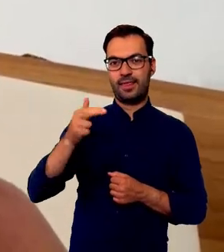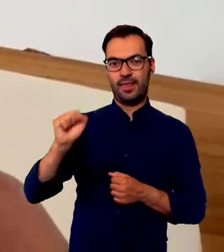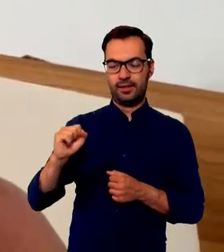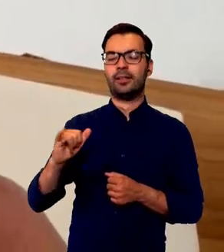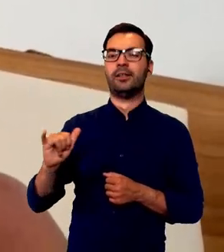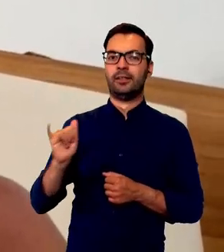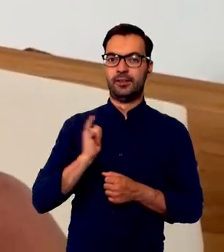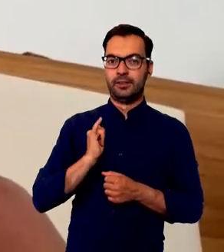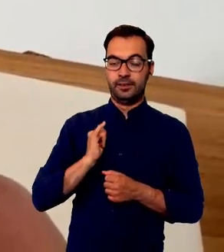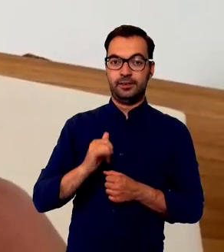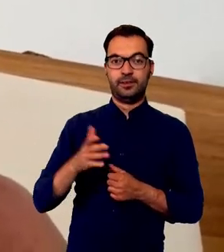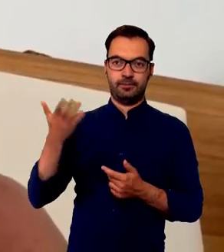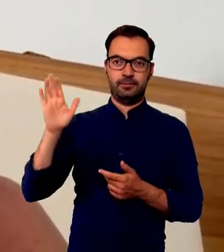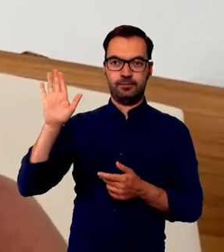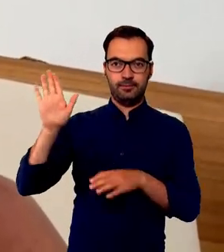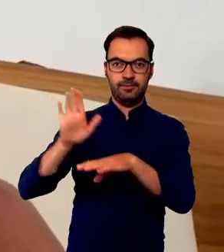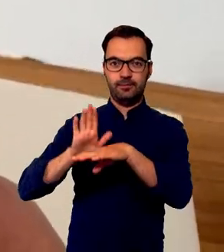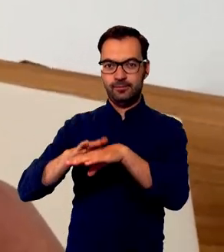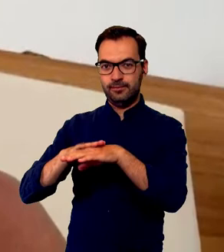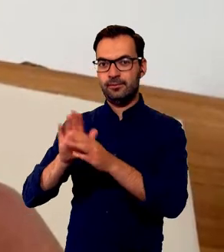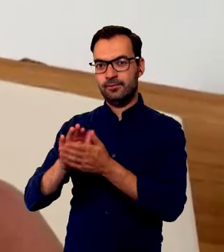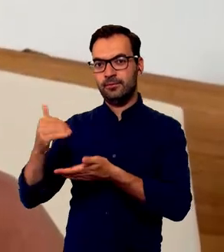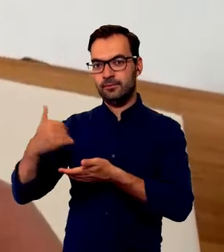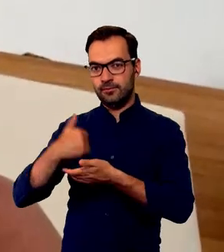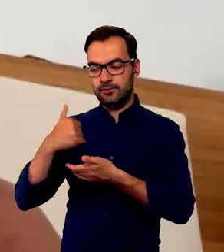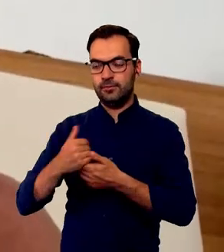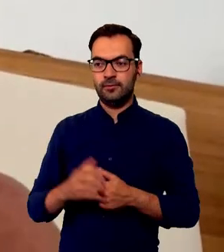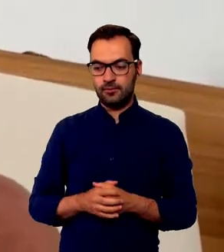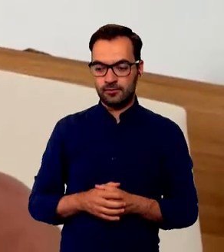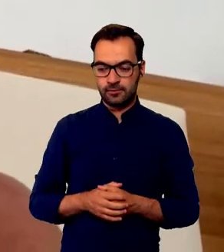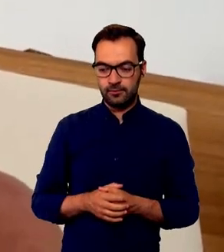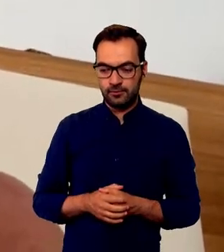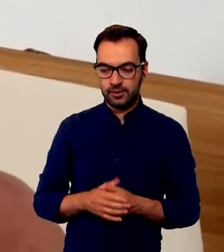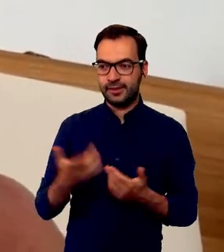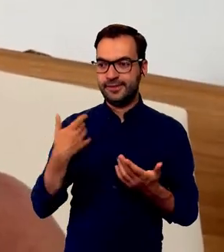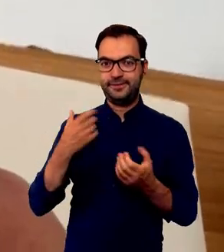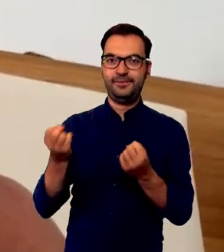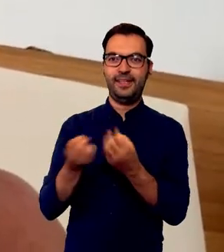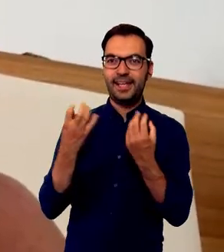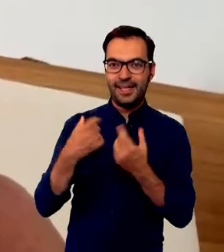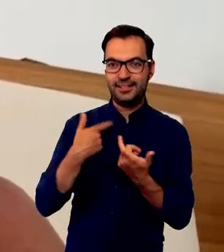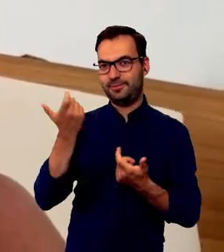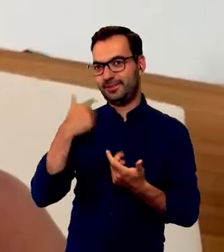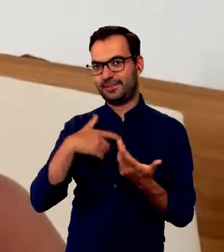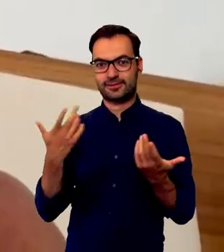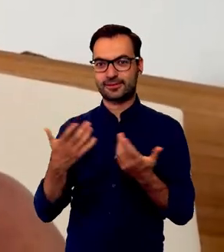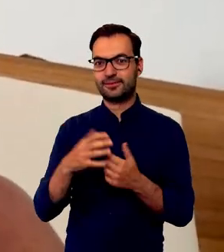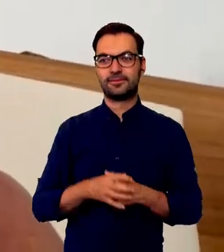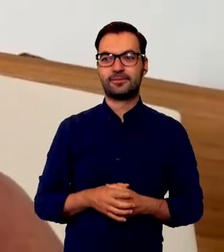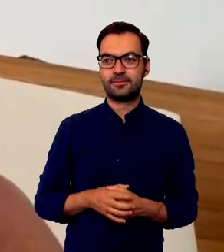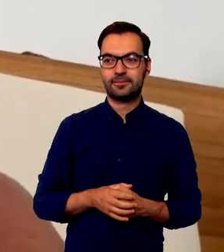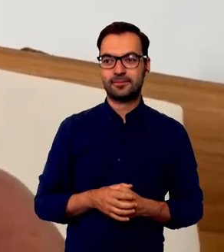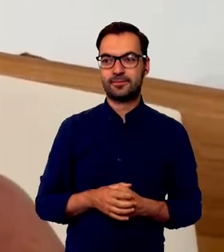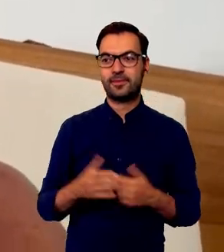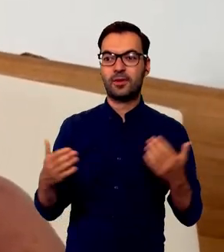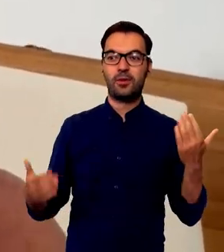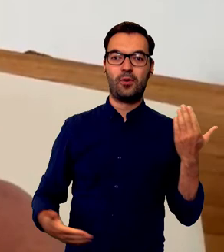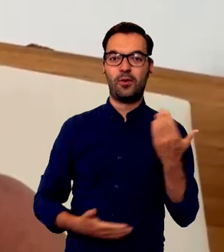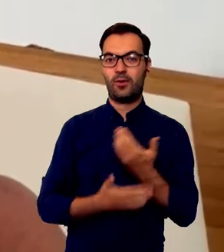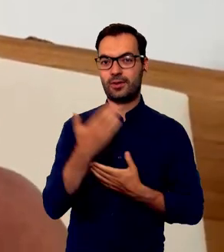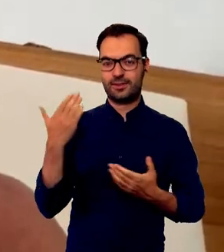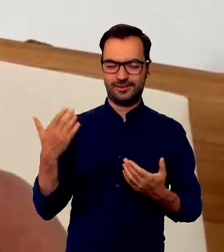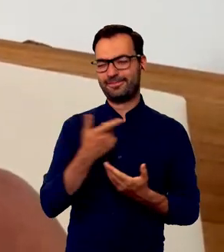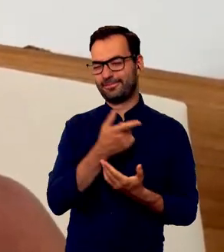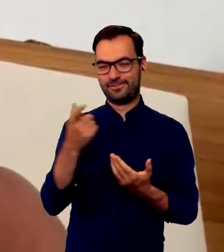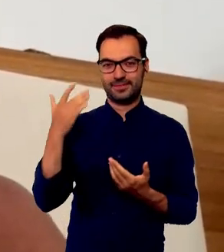sięgnęłam po pomoc w pewnym momencie. Poprosiłam ją o rozwiązanie zagadki. Okazało się, że no, tu też Państwo